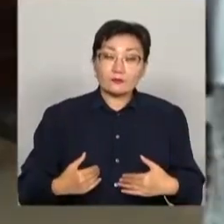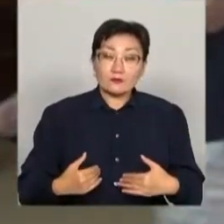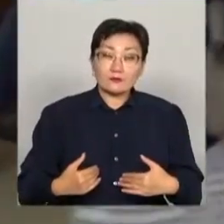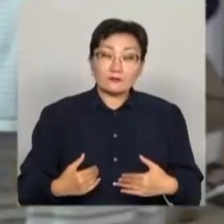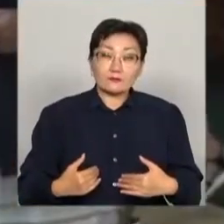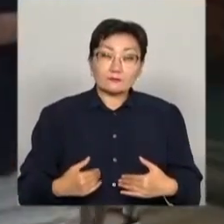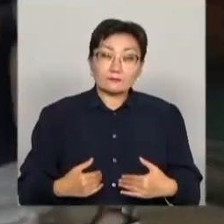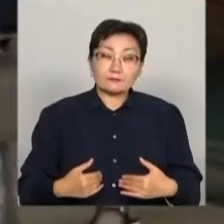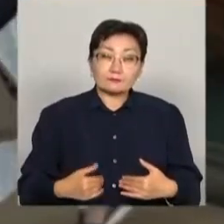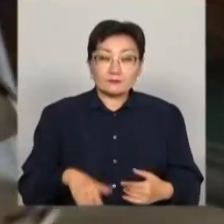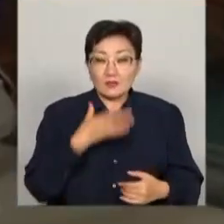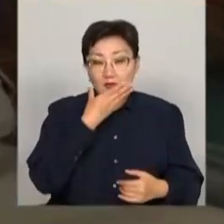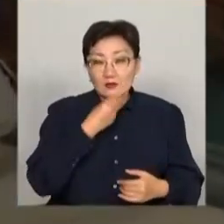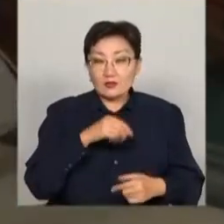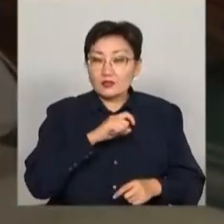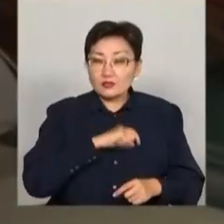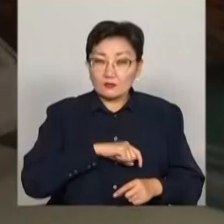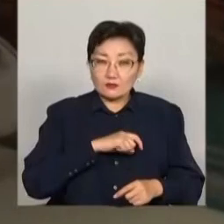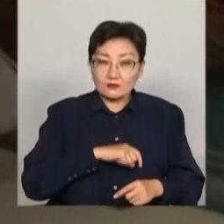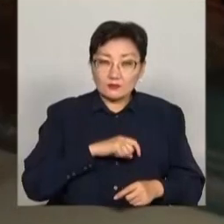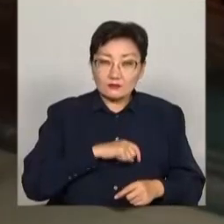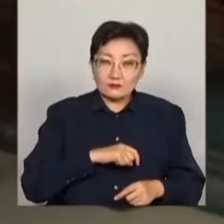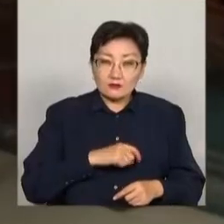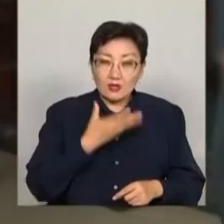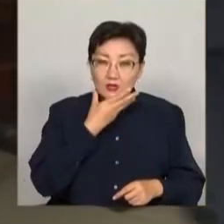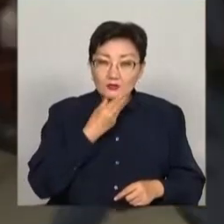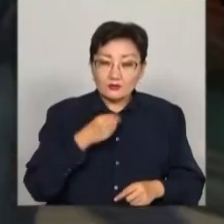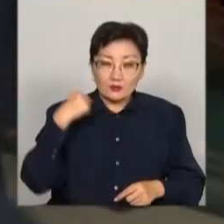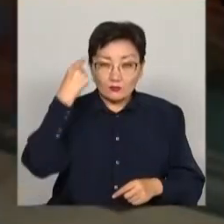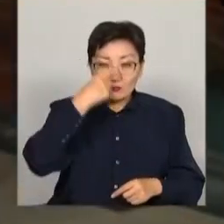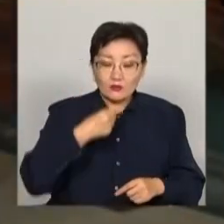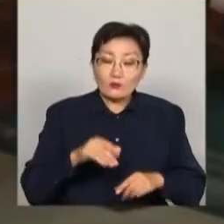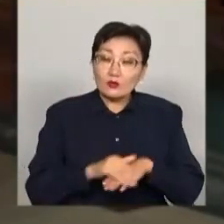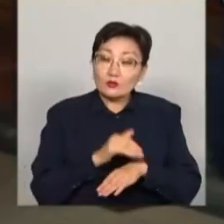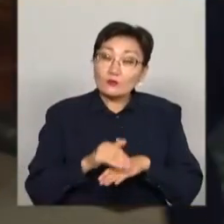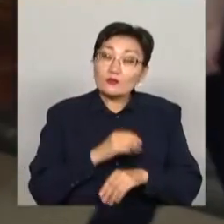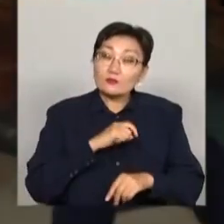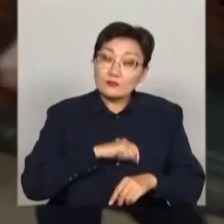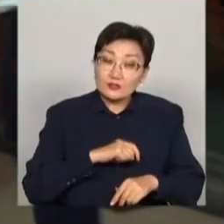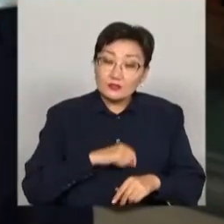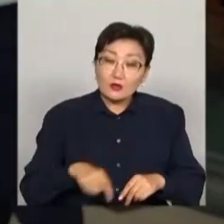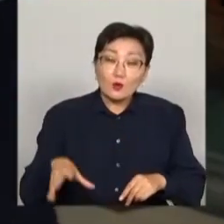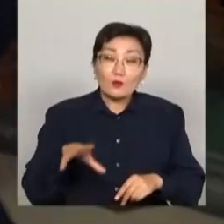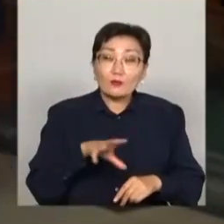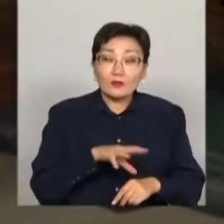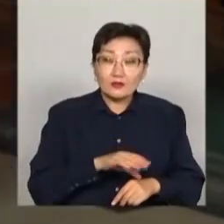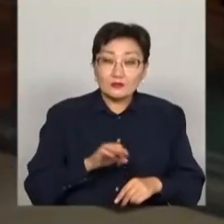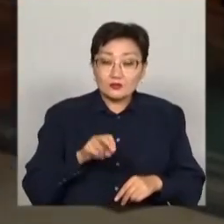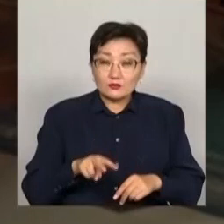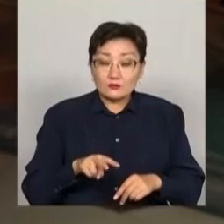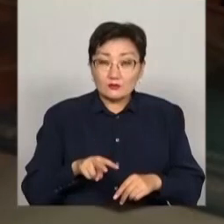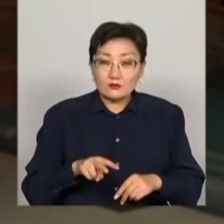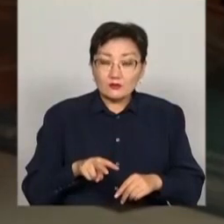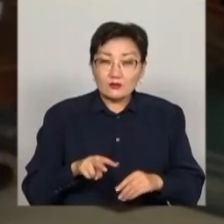sınğılalığı, sümbülülüğü, бүкіл жұмсақ мінезі осының барлығы сол